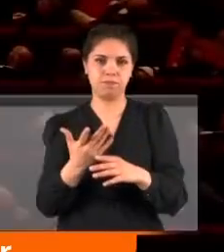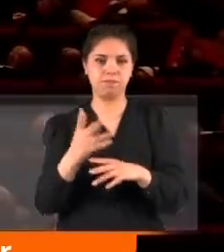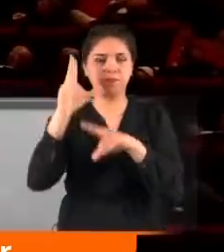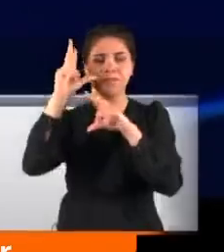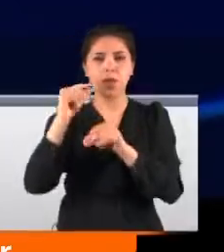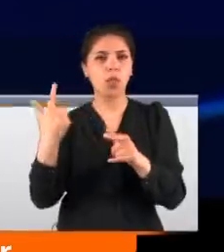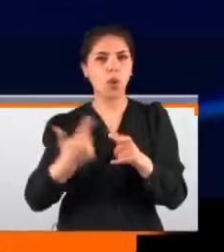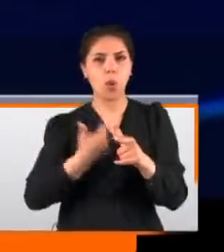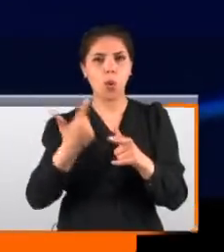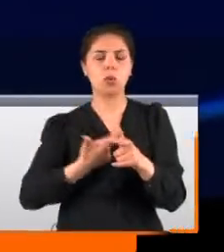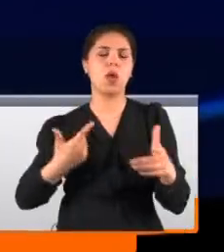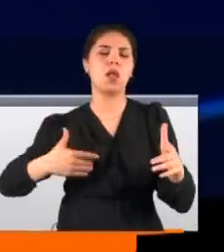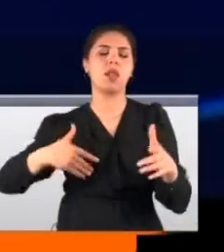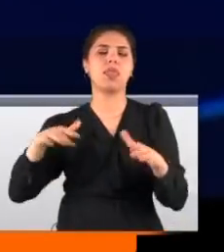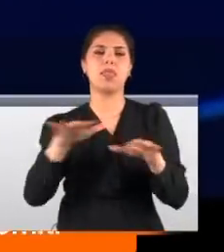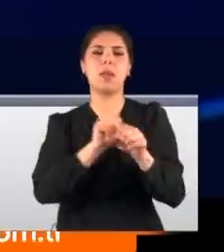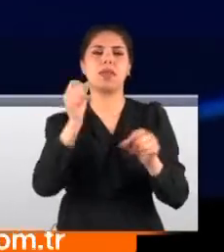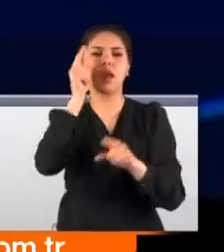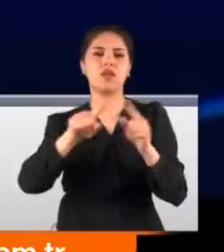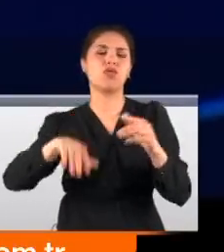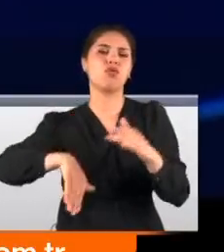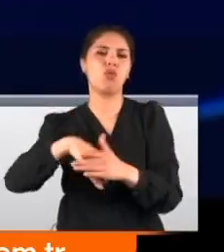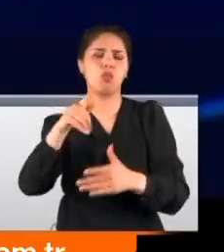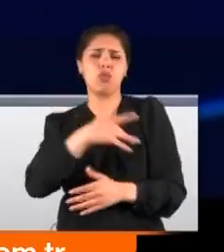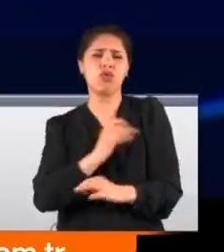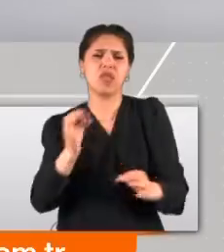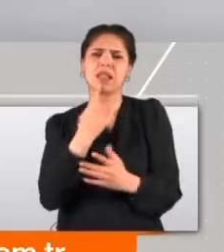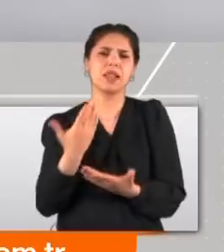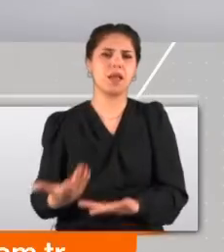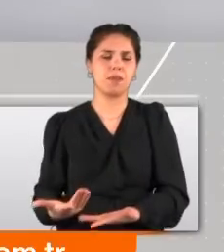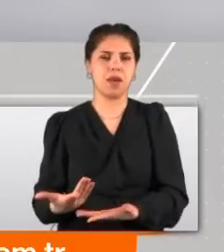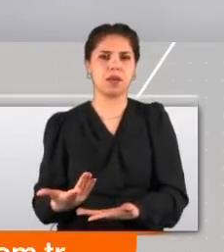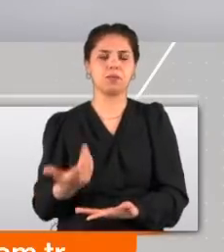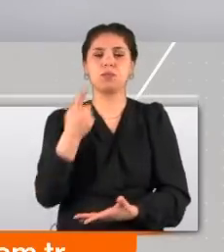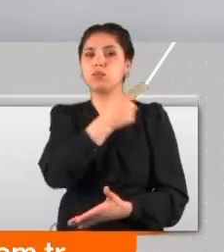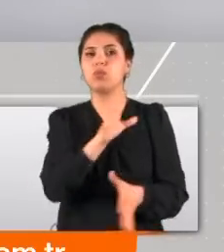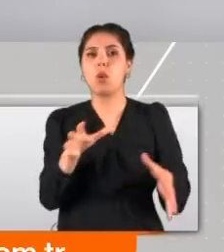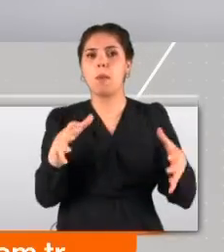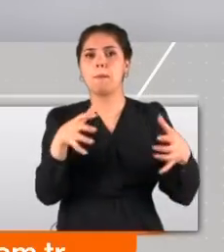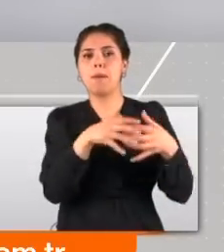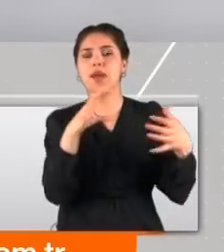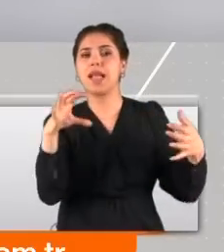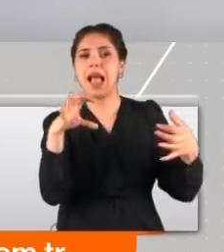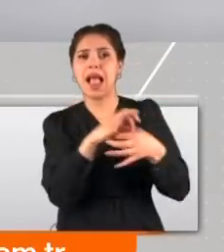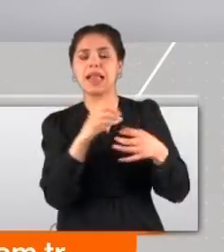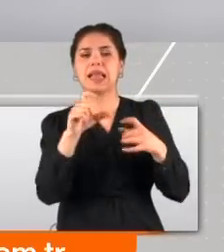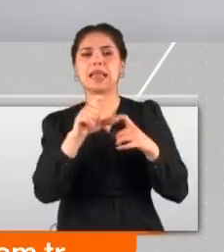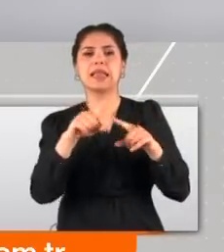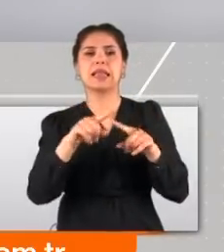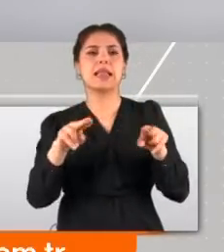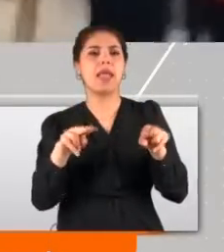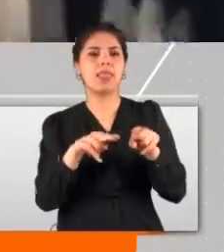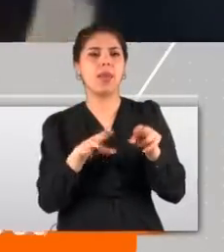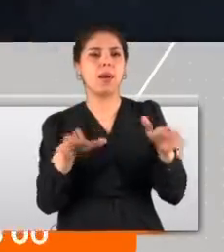kaldıkları oteli boşalttırdılar. Bu ne vicdansızlıktır. Ve bu partiyle irtibatlı sivil toplum